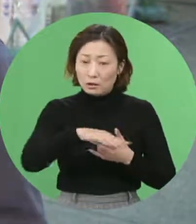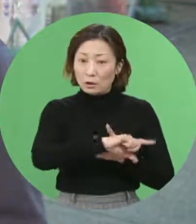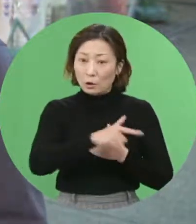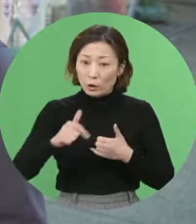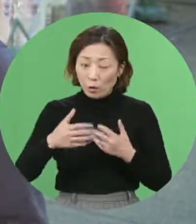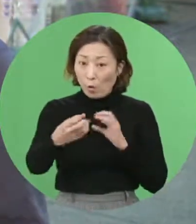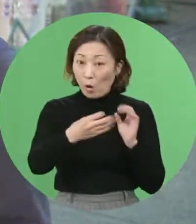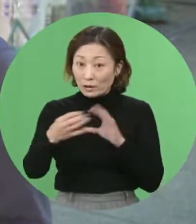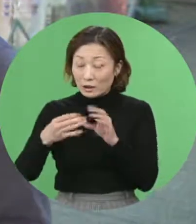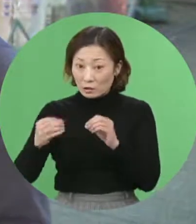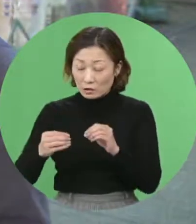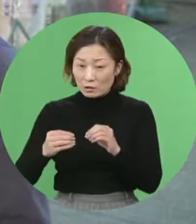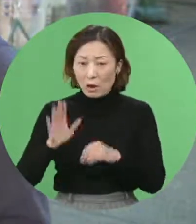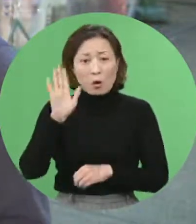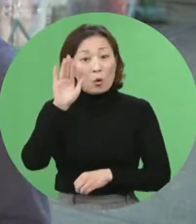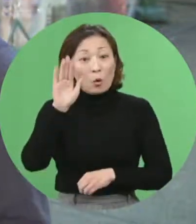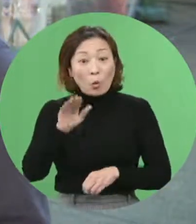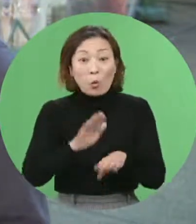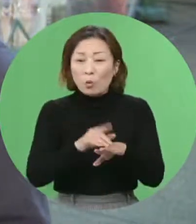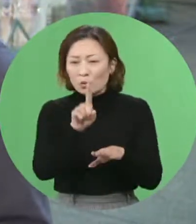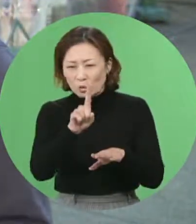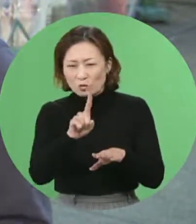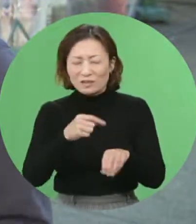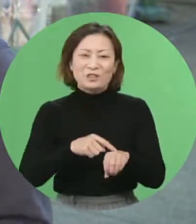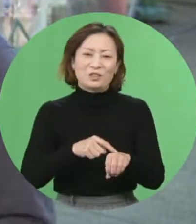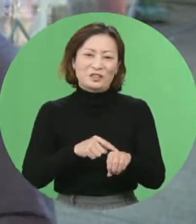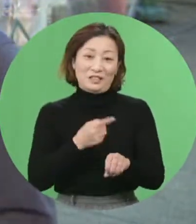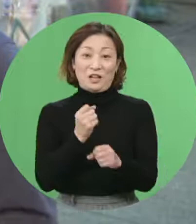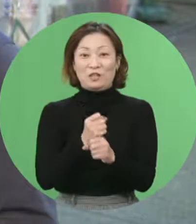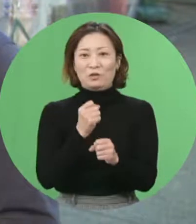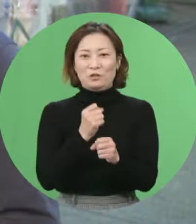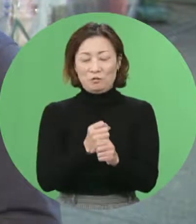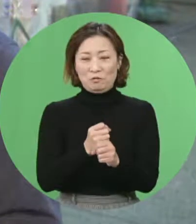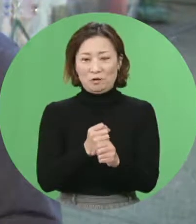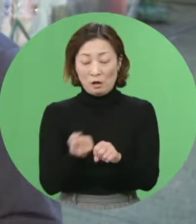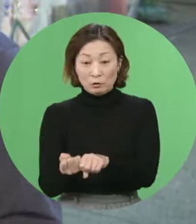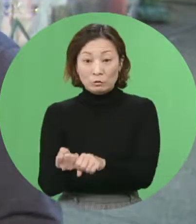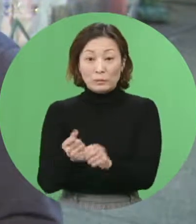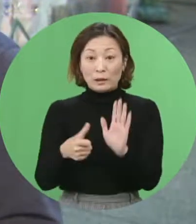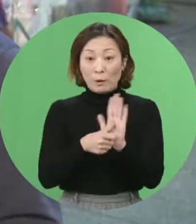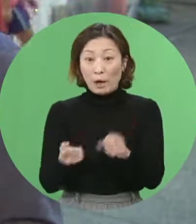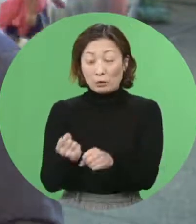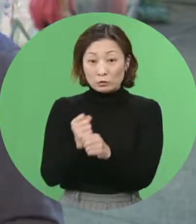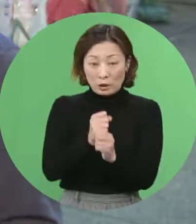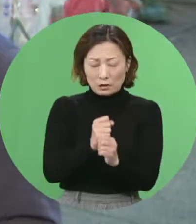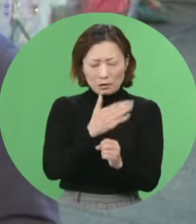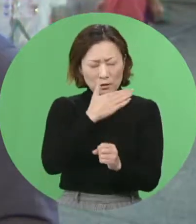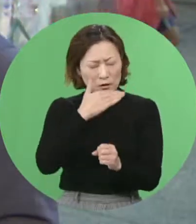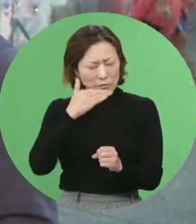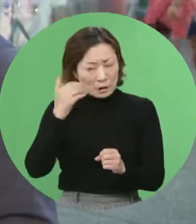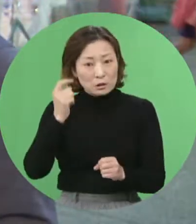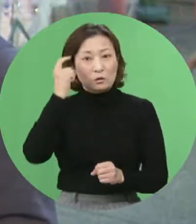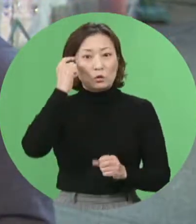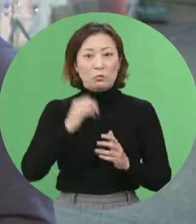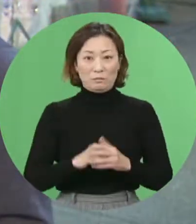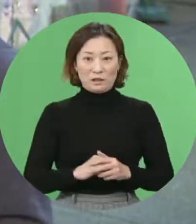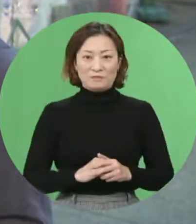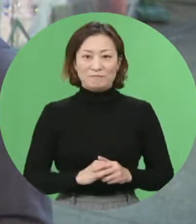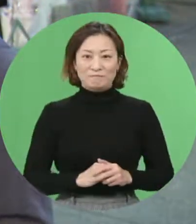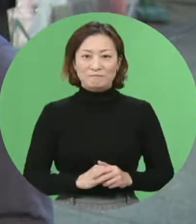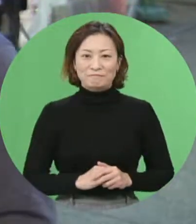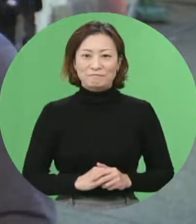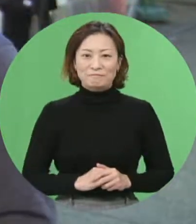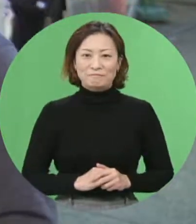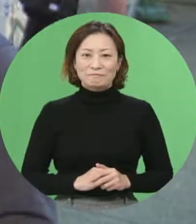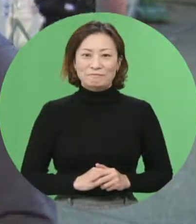ういうふうな町になっていくのがいいかなということでですね、まあ、そういうきっかけ作りにはこの9丁目復活っていうのはとても素晴らしい機会になるんじゃないかなというふうに思